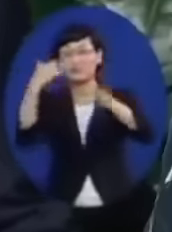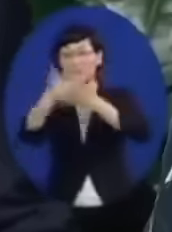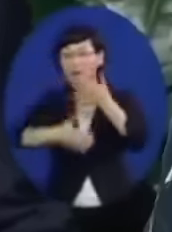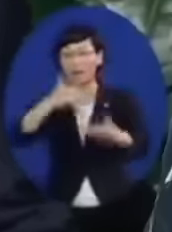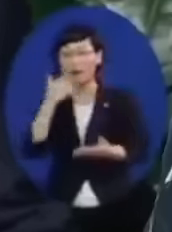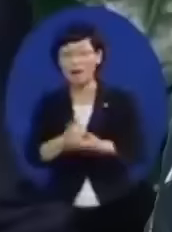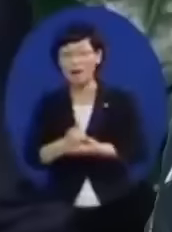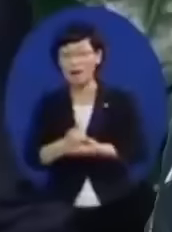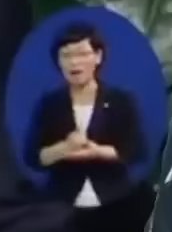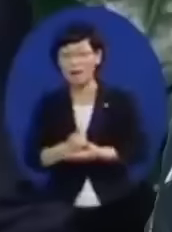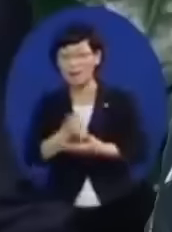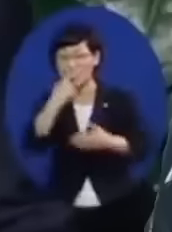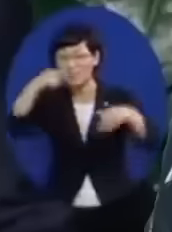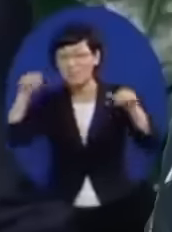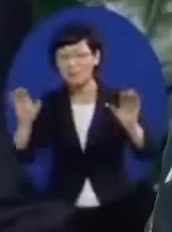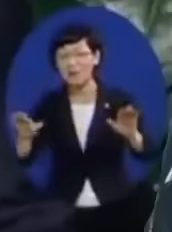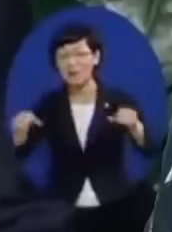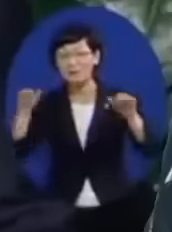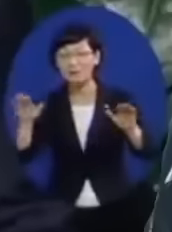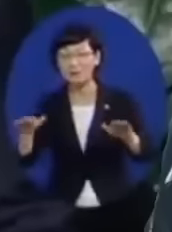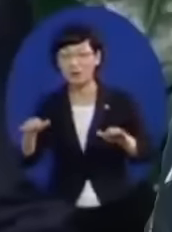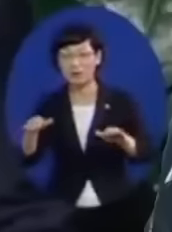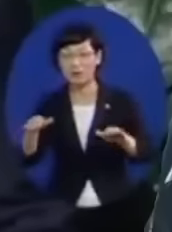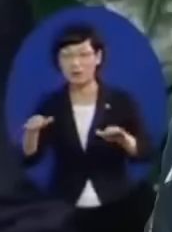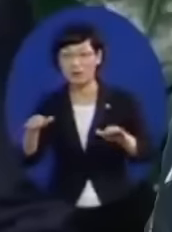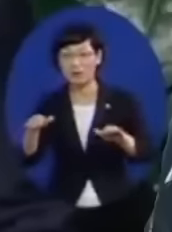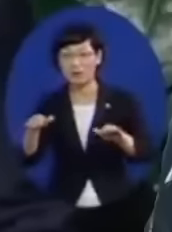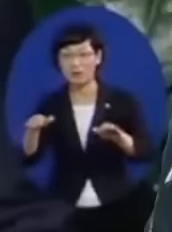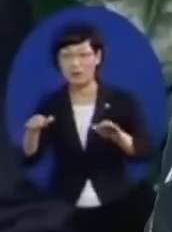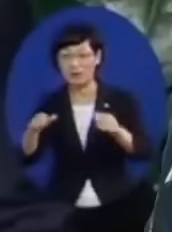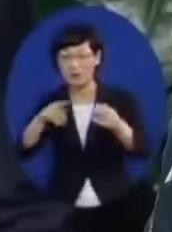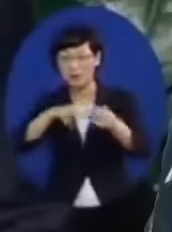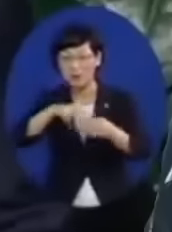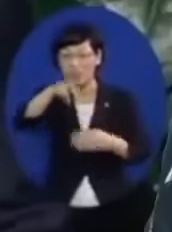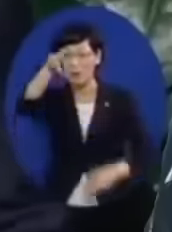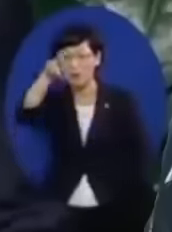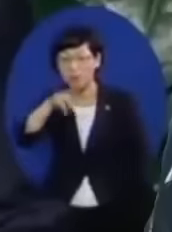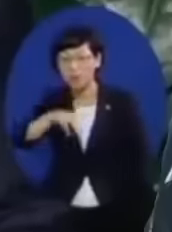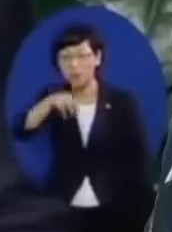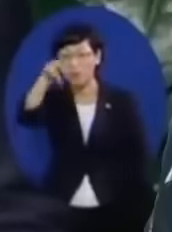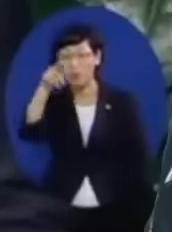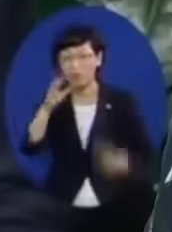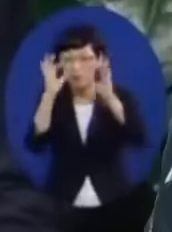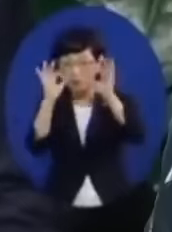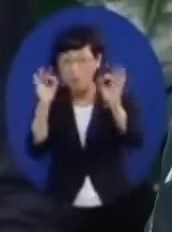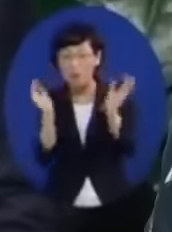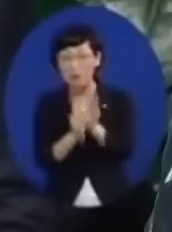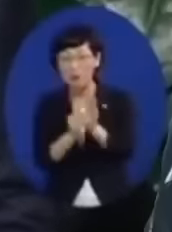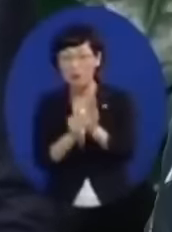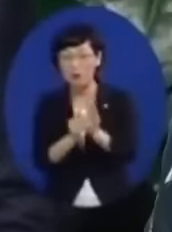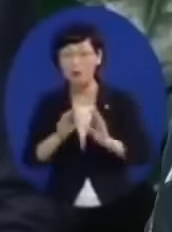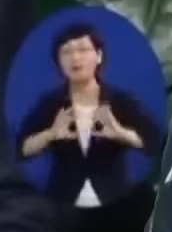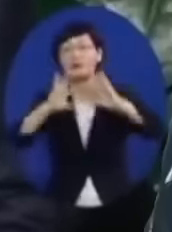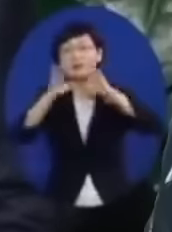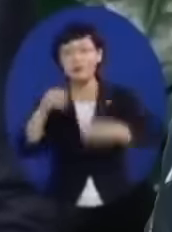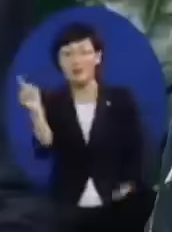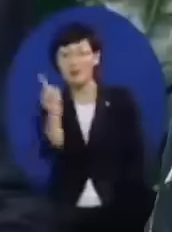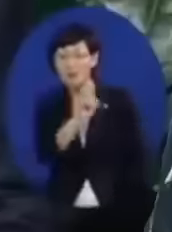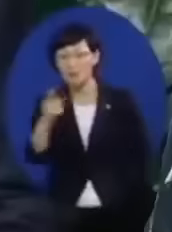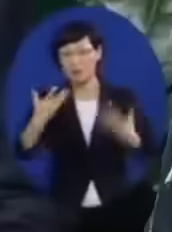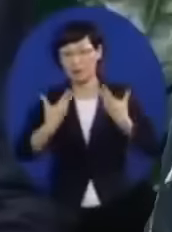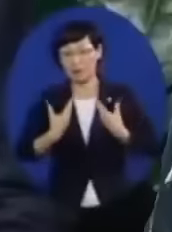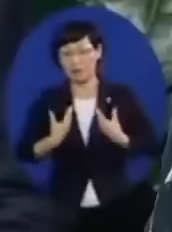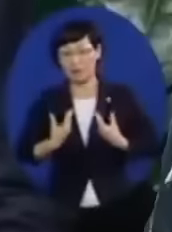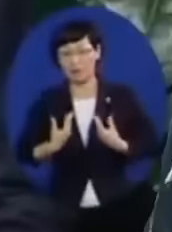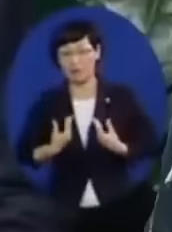하나님의 사자가 자기 위에 오르락내리락 하는 것을 보았습니다. 이 세상에 아무리 절망이라도